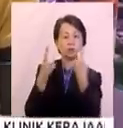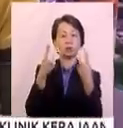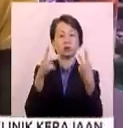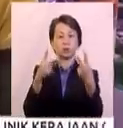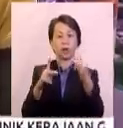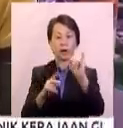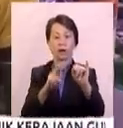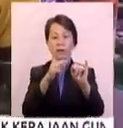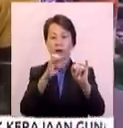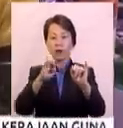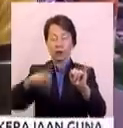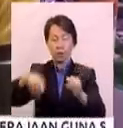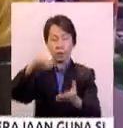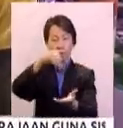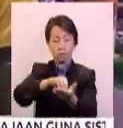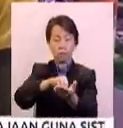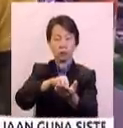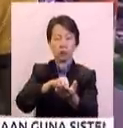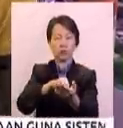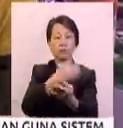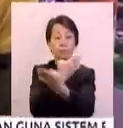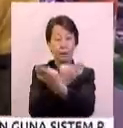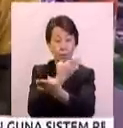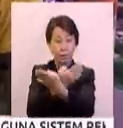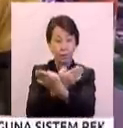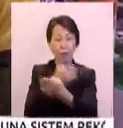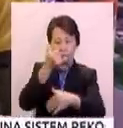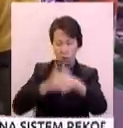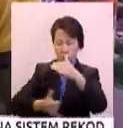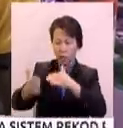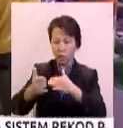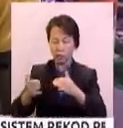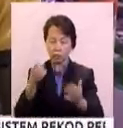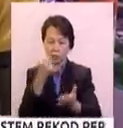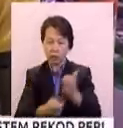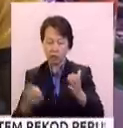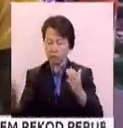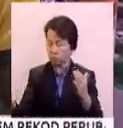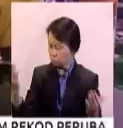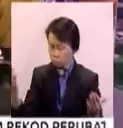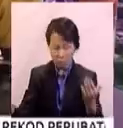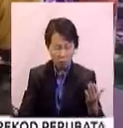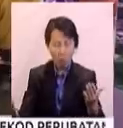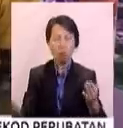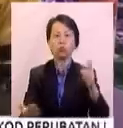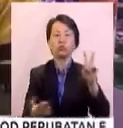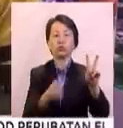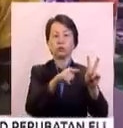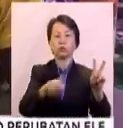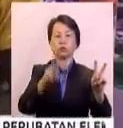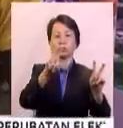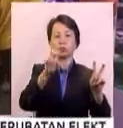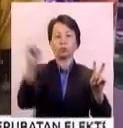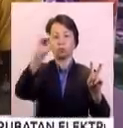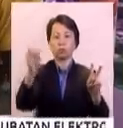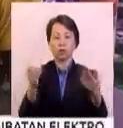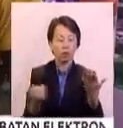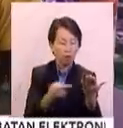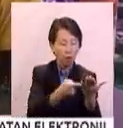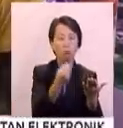iKeep yang ada di Teluk Panlimegarang ini dan saya akan masuk ke dalam untuk melihat perbandingan harga yang dikatakan 2 hingga 20%